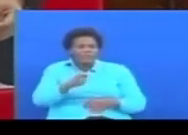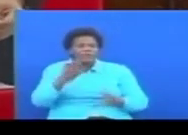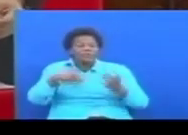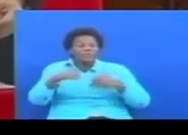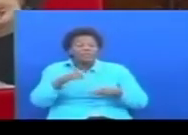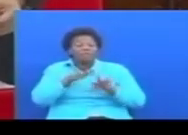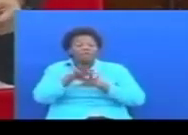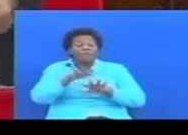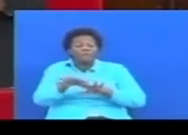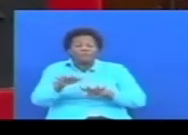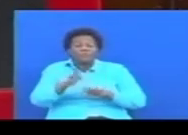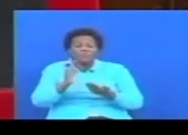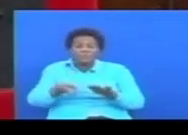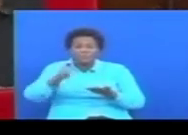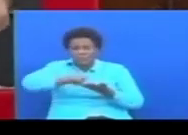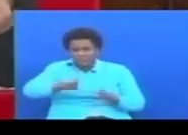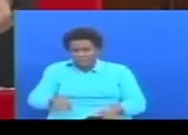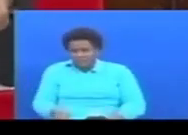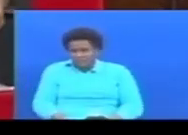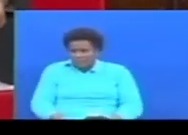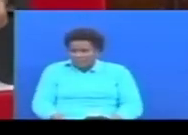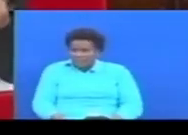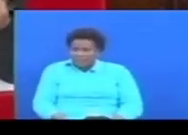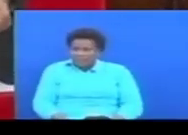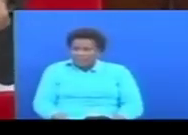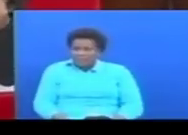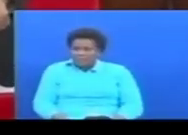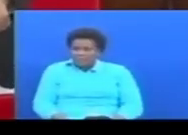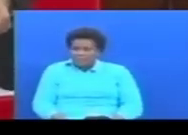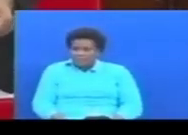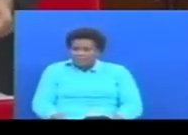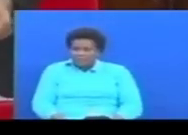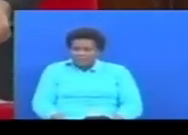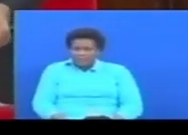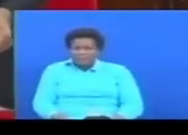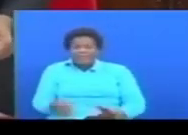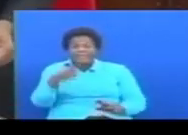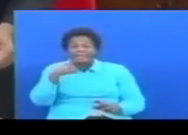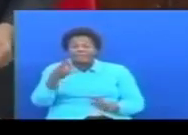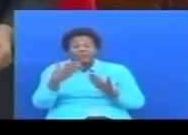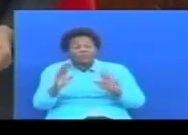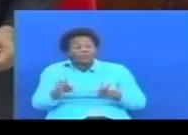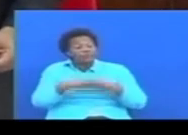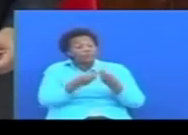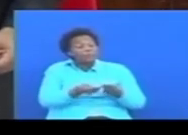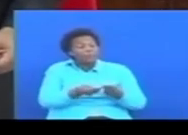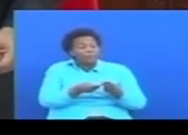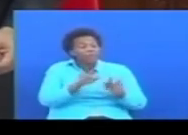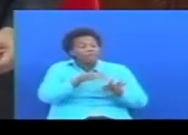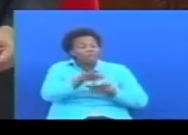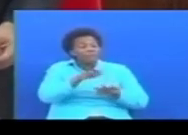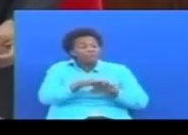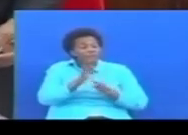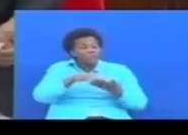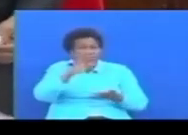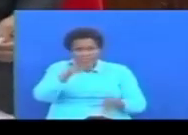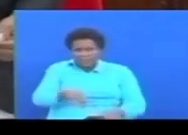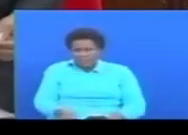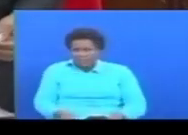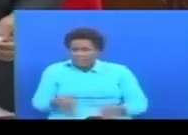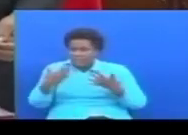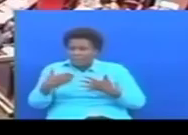na ukasema kwamba tutaongea tutampa maelezo zaidi Mheshimiwa Mkuya. Lakini kwa sababu masuala